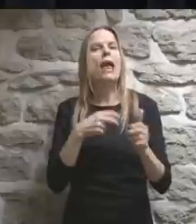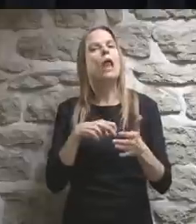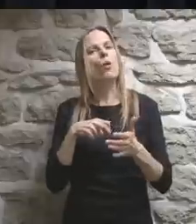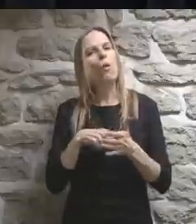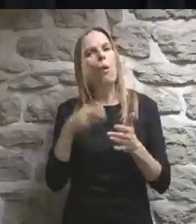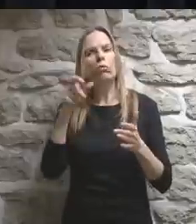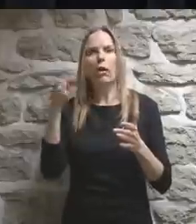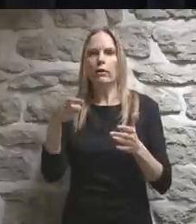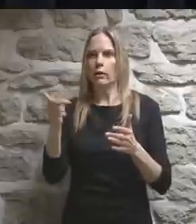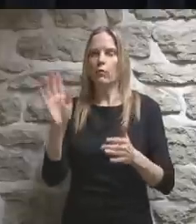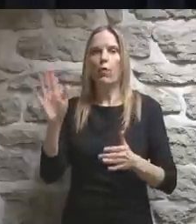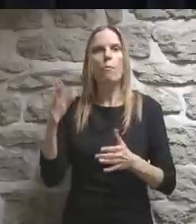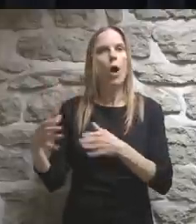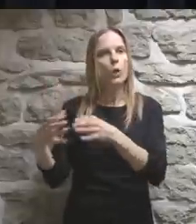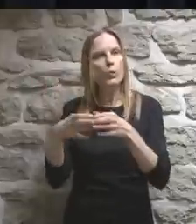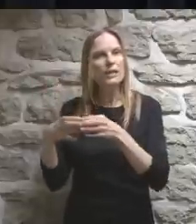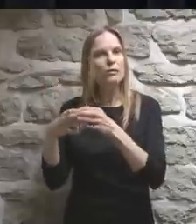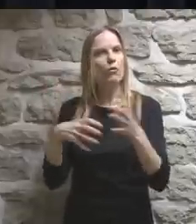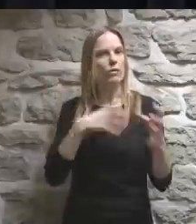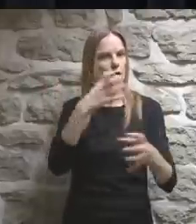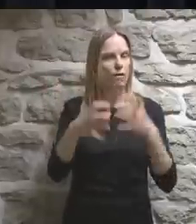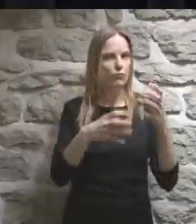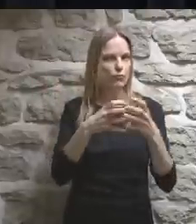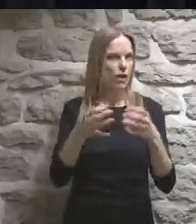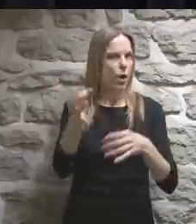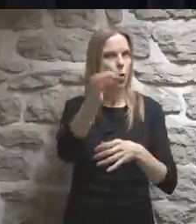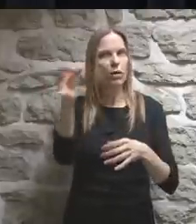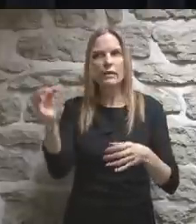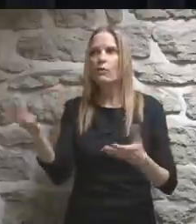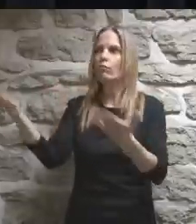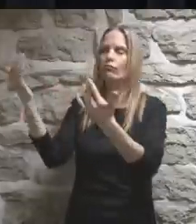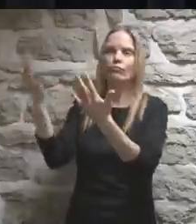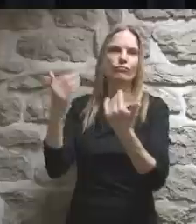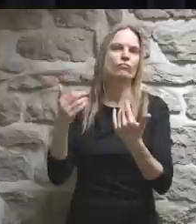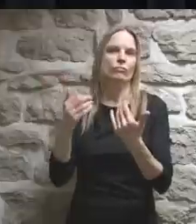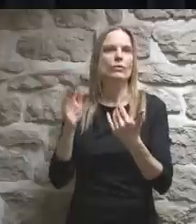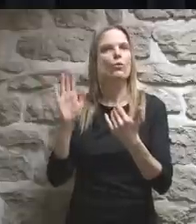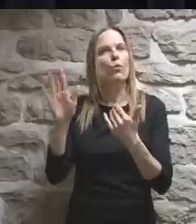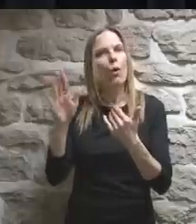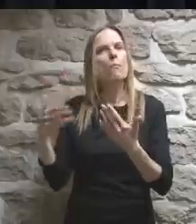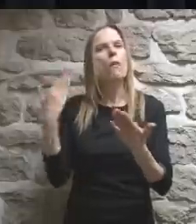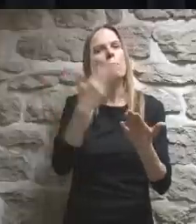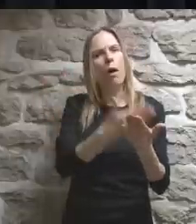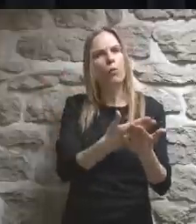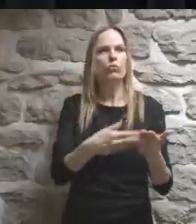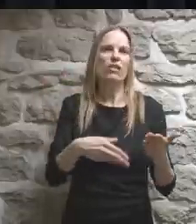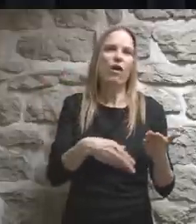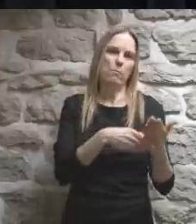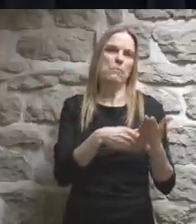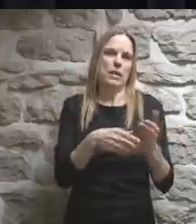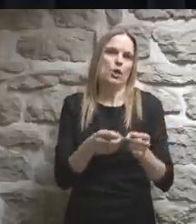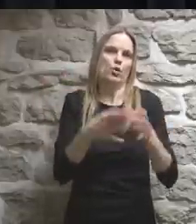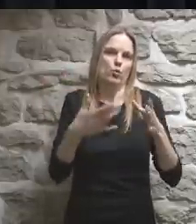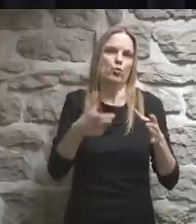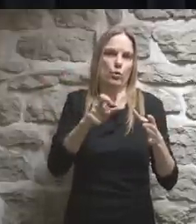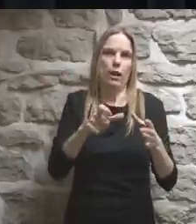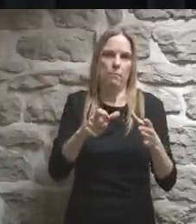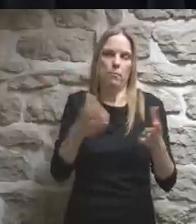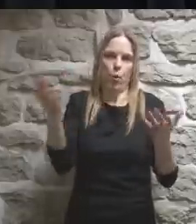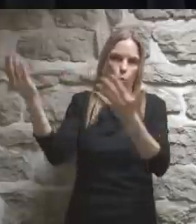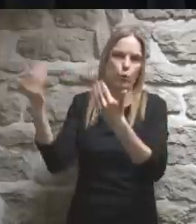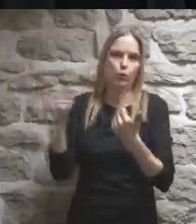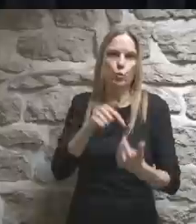kodanikuühiskonda ja rahvusvahelisi organisatsioone suurendama Ukrainale pakutavat humanitaarabi. Ja